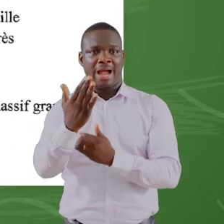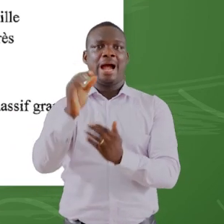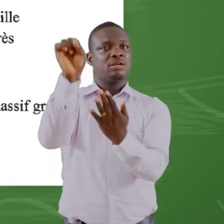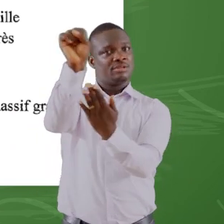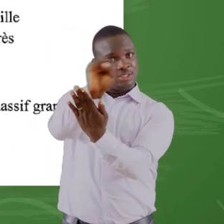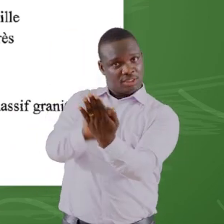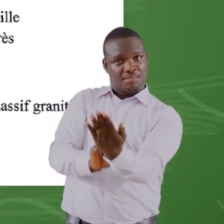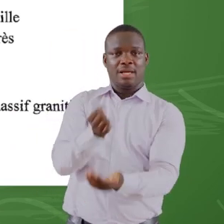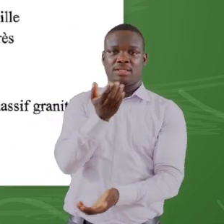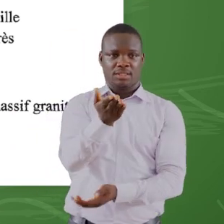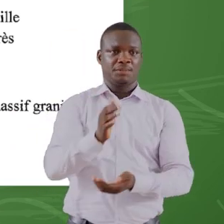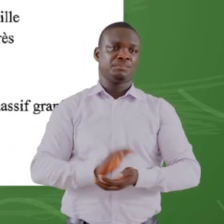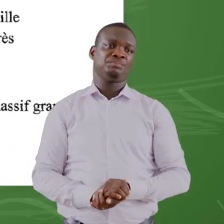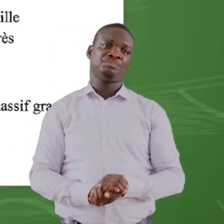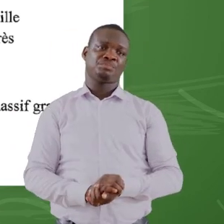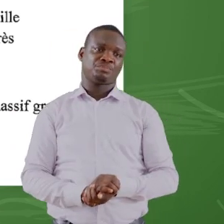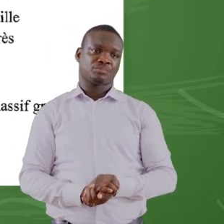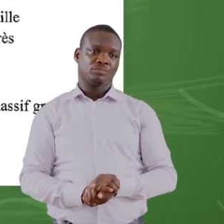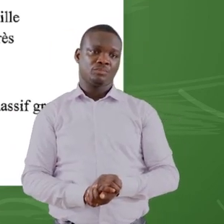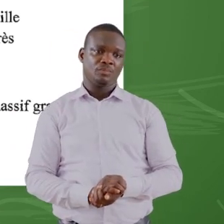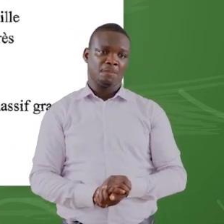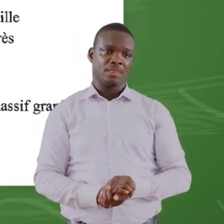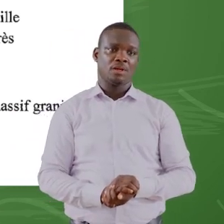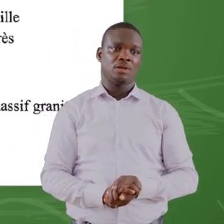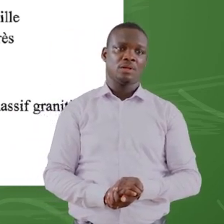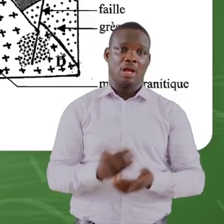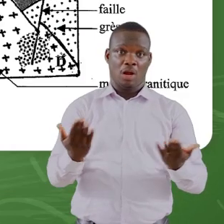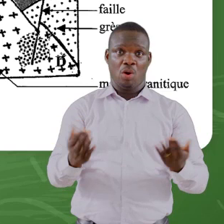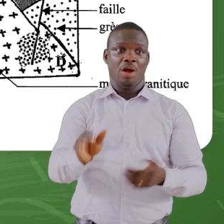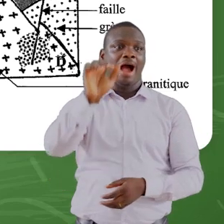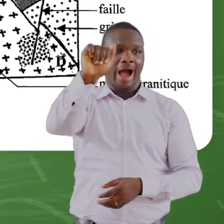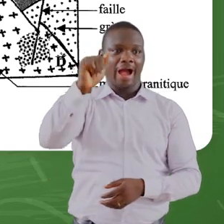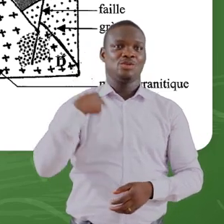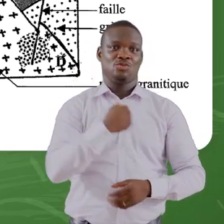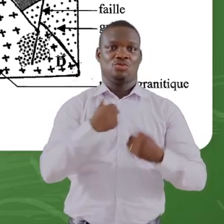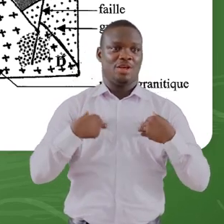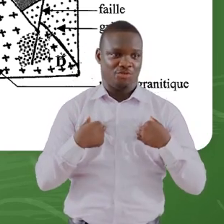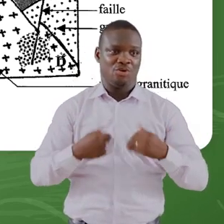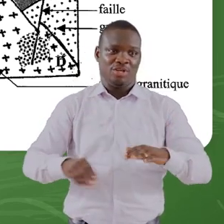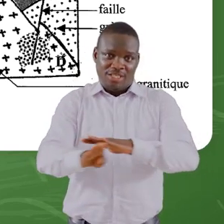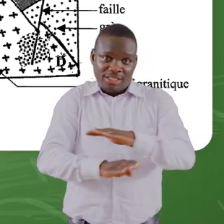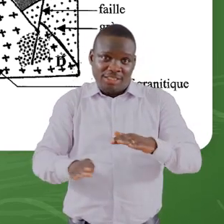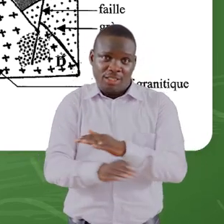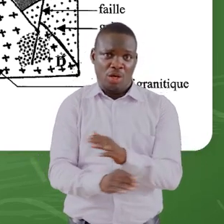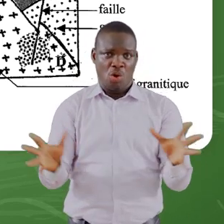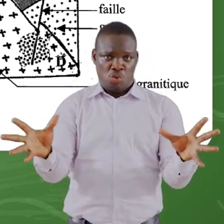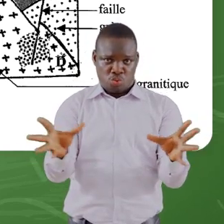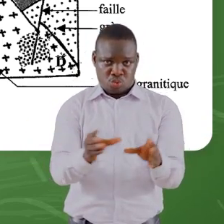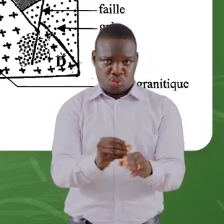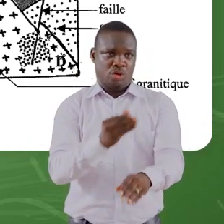de terrain. En grand A, nous avons le gîte d'altération ou le